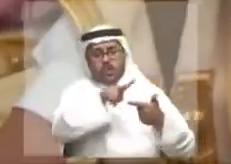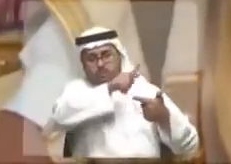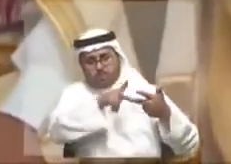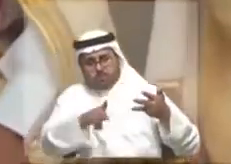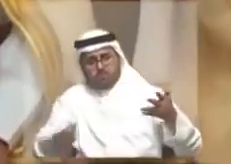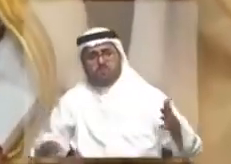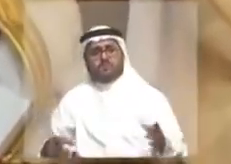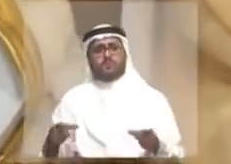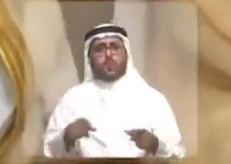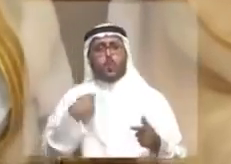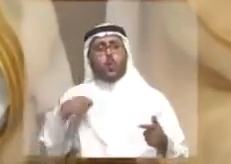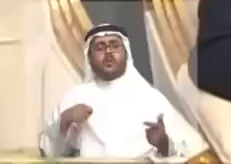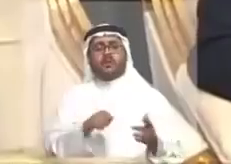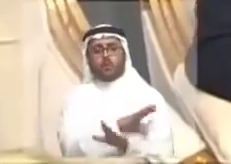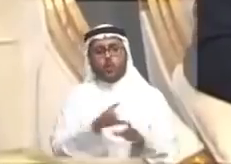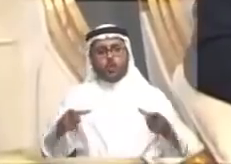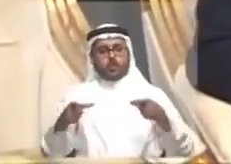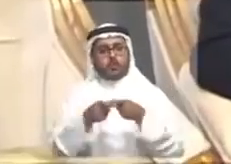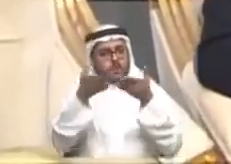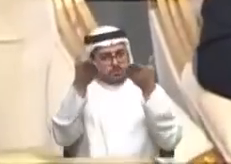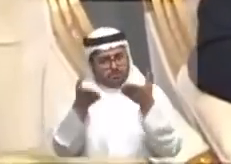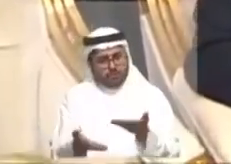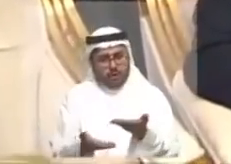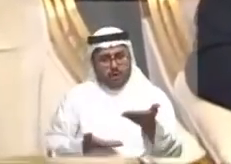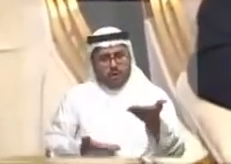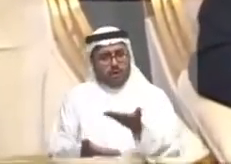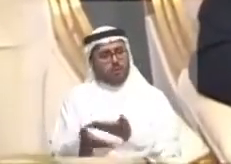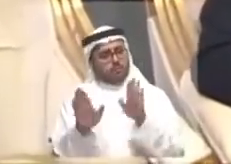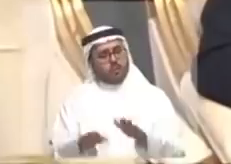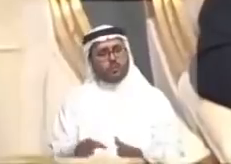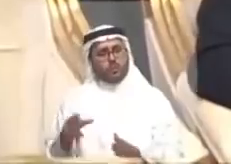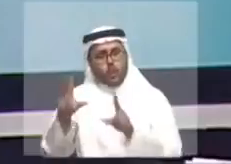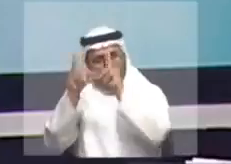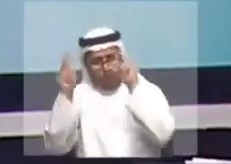وعدد من أصحاب المعالي الوزراء والوفد الرسمي المرافق للرئيس اللبناني.